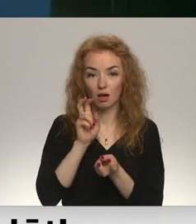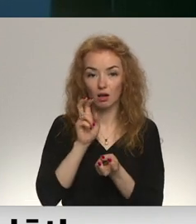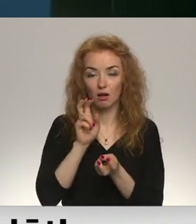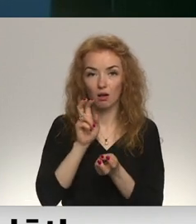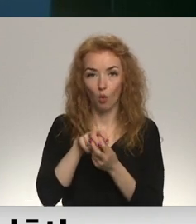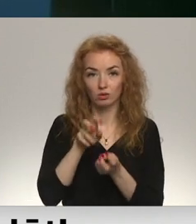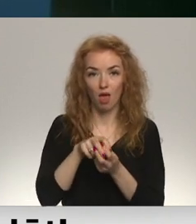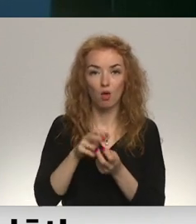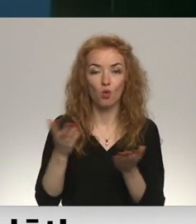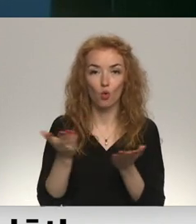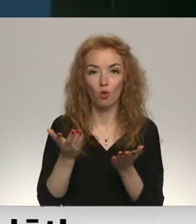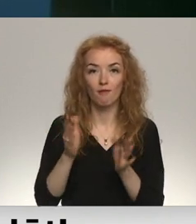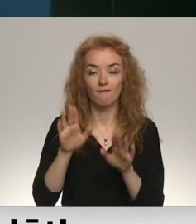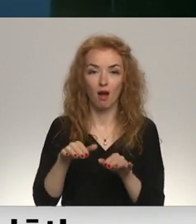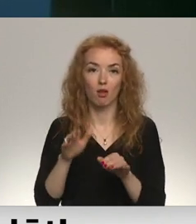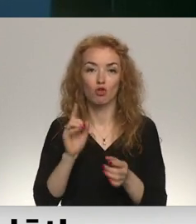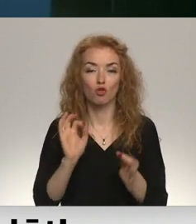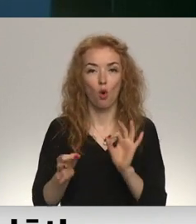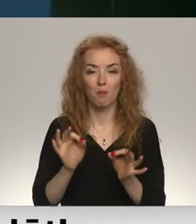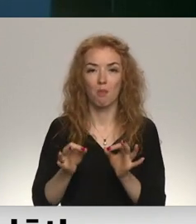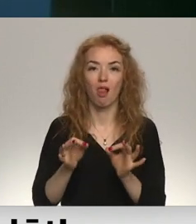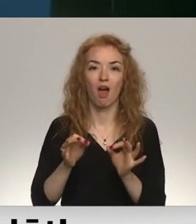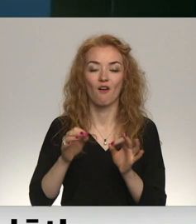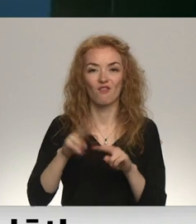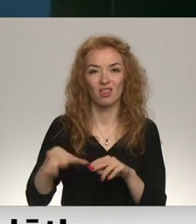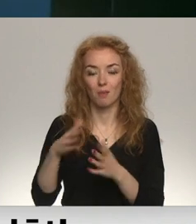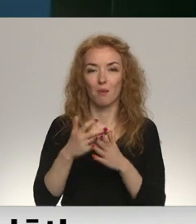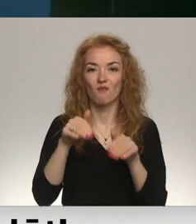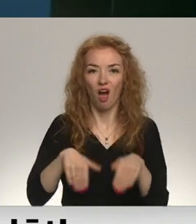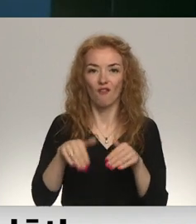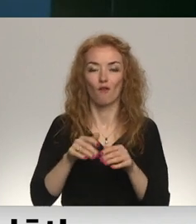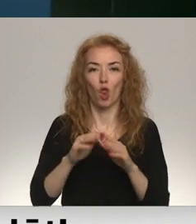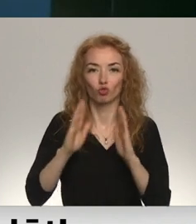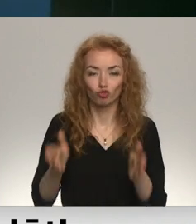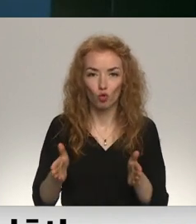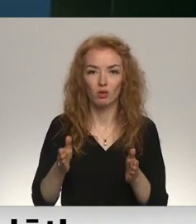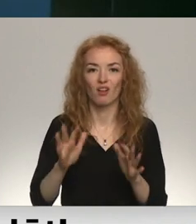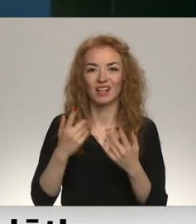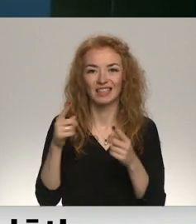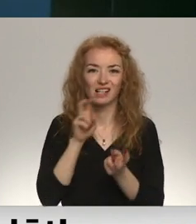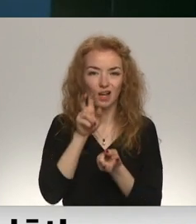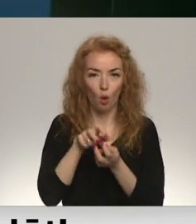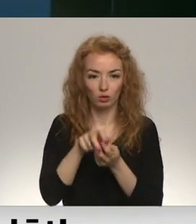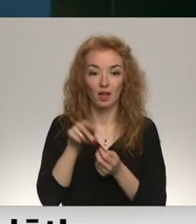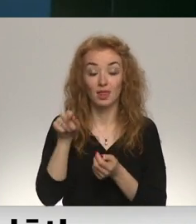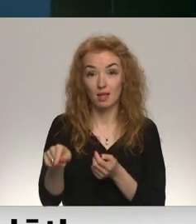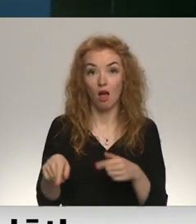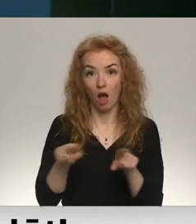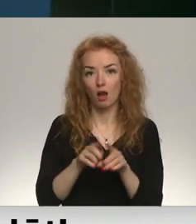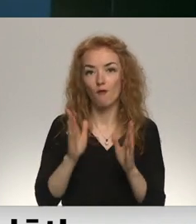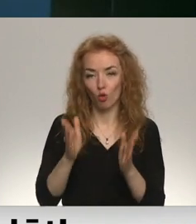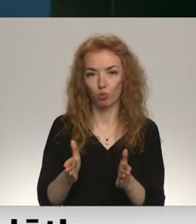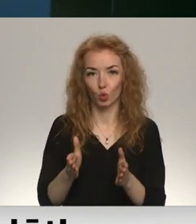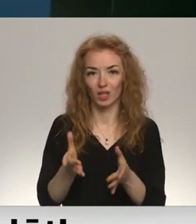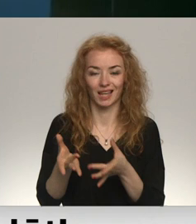var sastapties normālajā vidē, tās ir vāveres, žurkas un visādi citi grauzēji, tie arī varētu